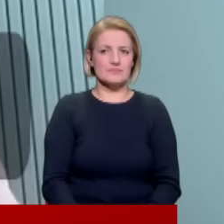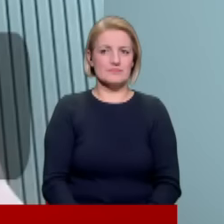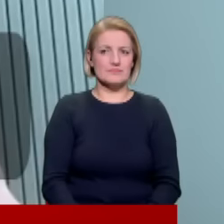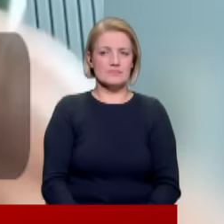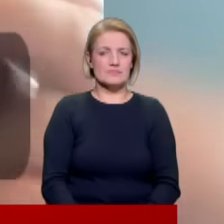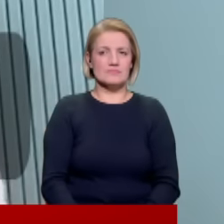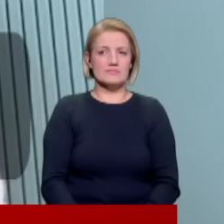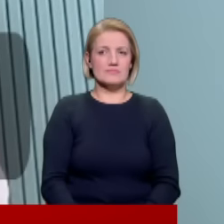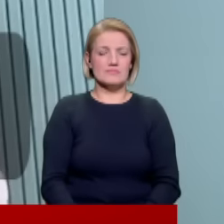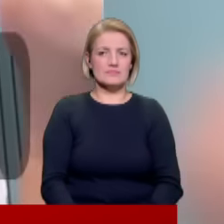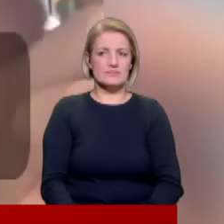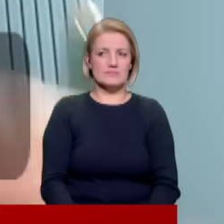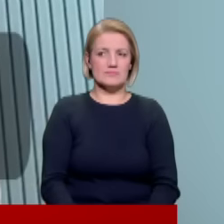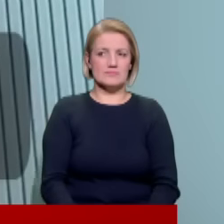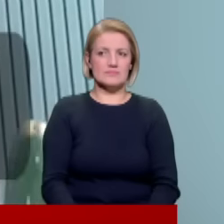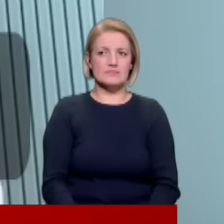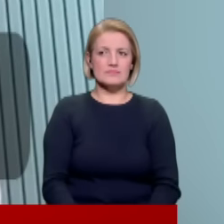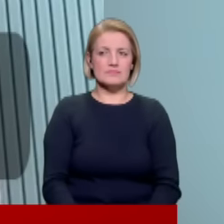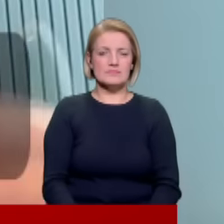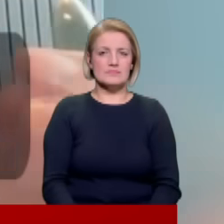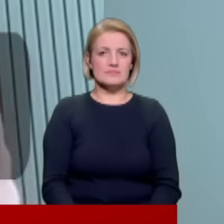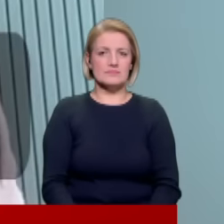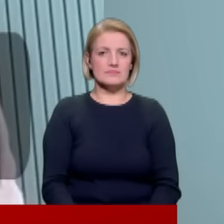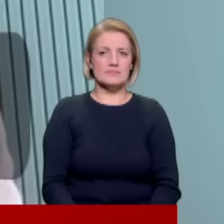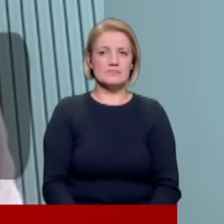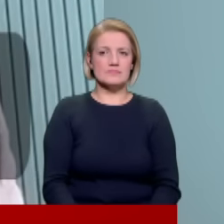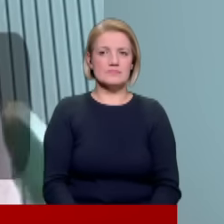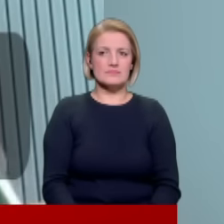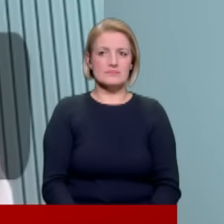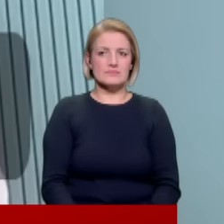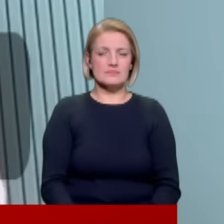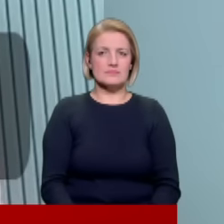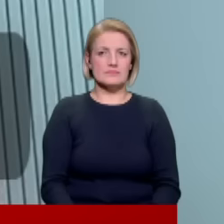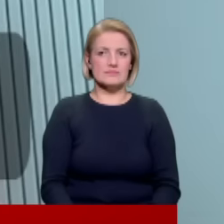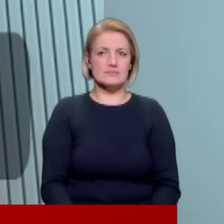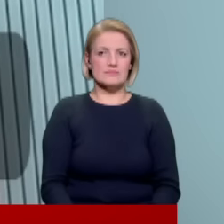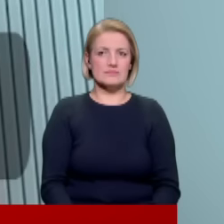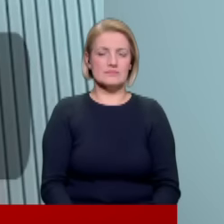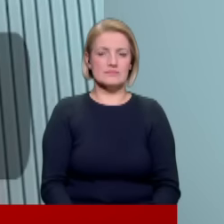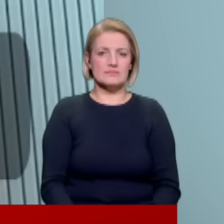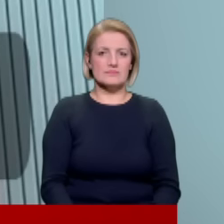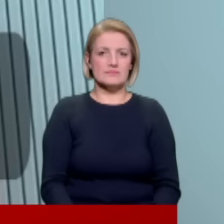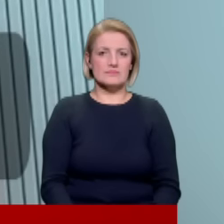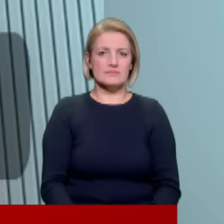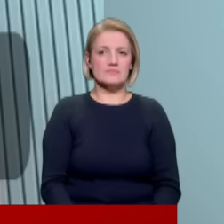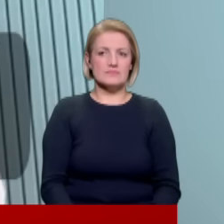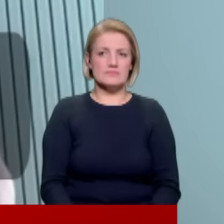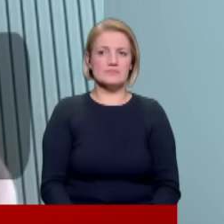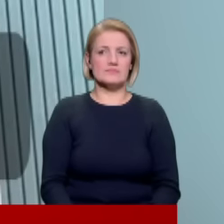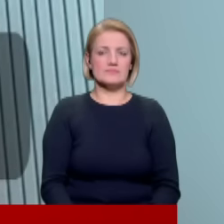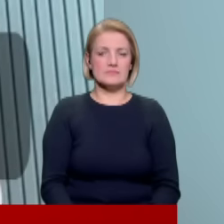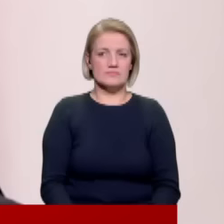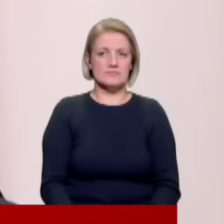bu teğmenler sizin döneminizde bu nedenle atılırsa askerlerini yalnız bırakmış genelkurmay başkanları gibi